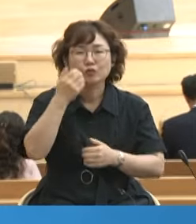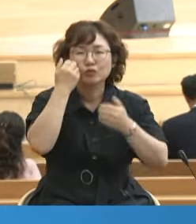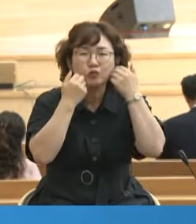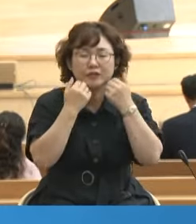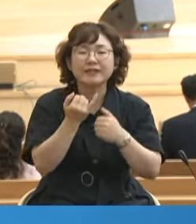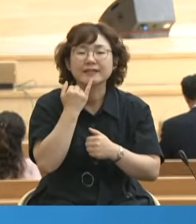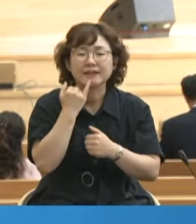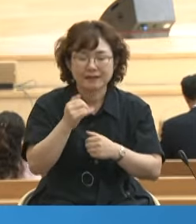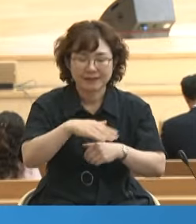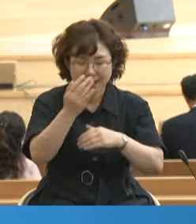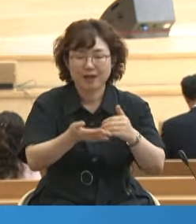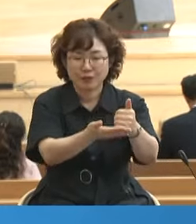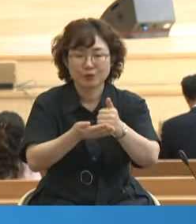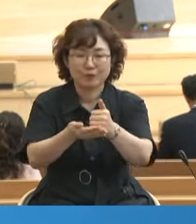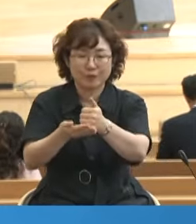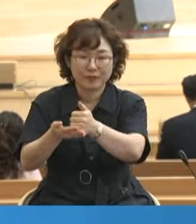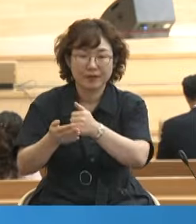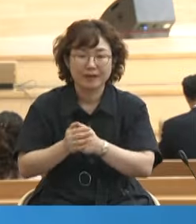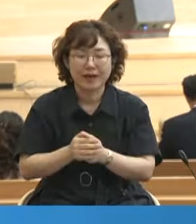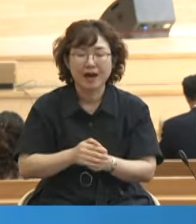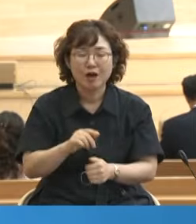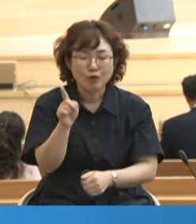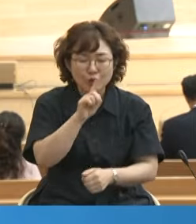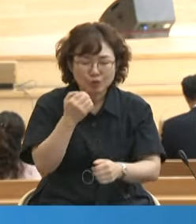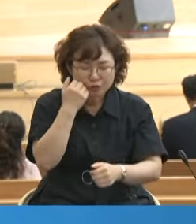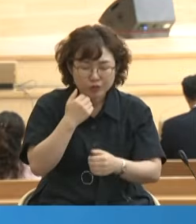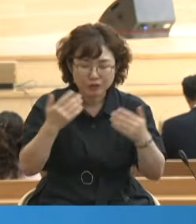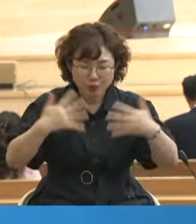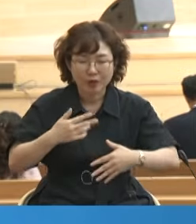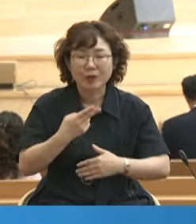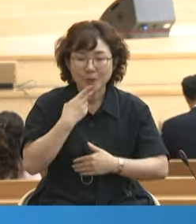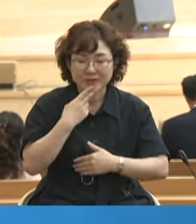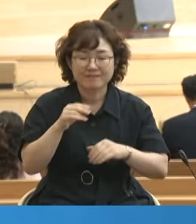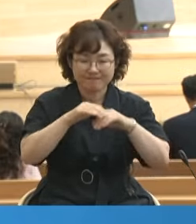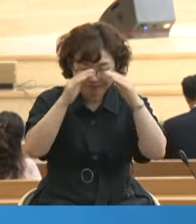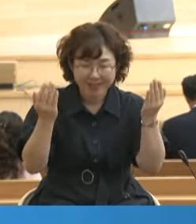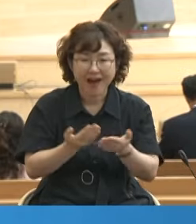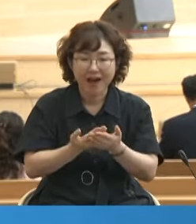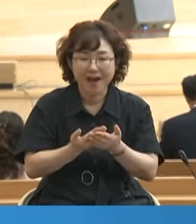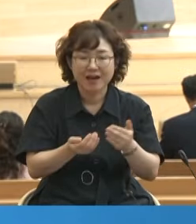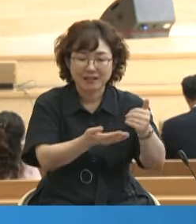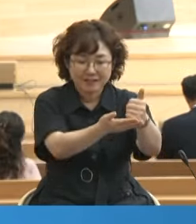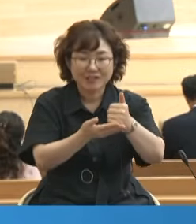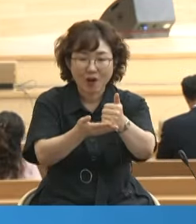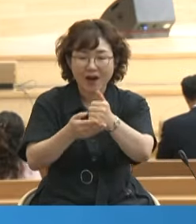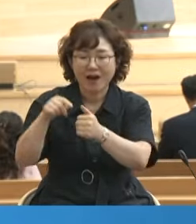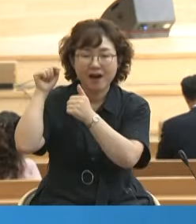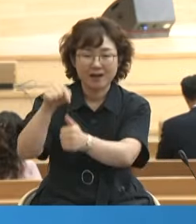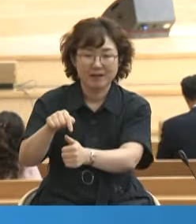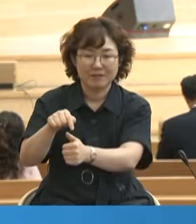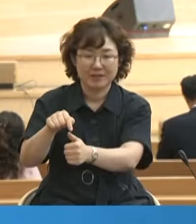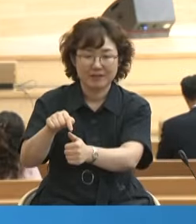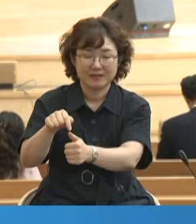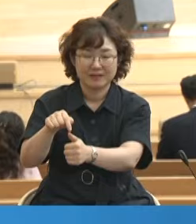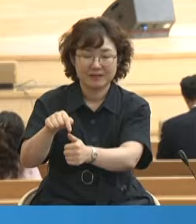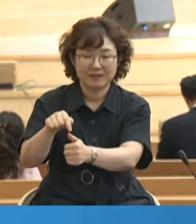누구든지 청하라. 어떤 조건도 달지 않고 누구든지 청하라고 그렇게 말합니다. 근데 단 한